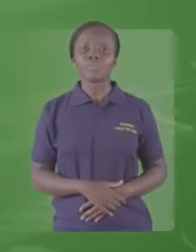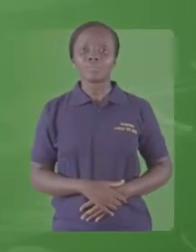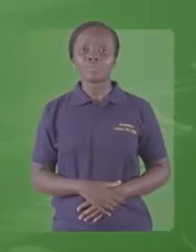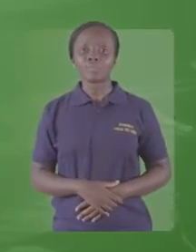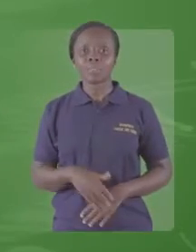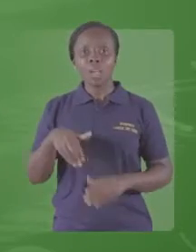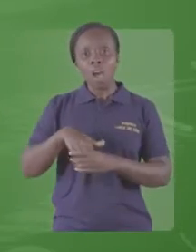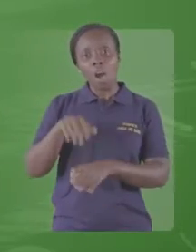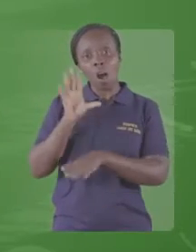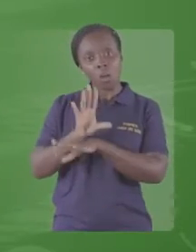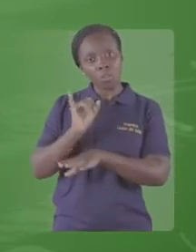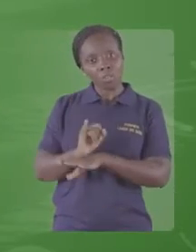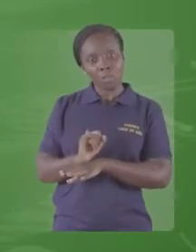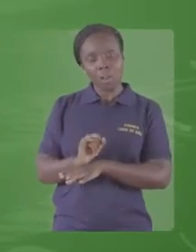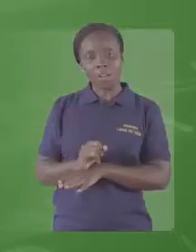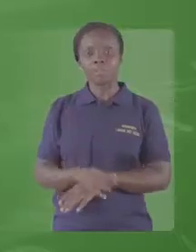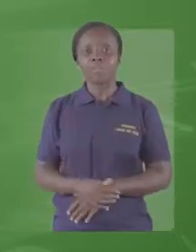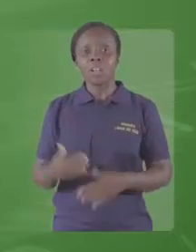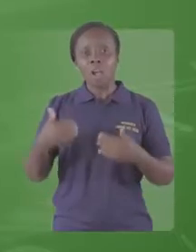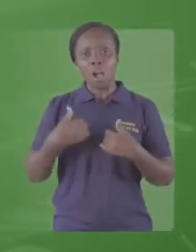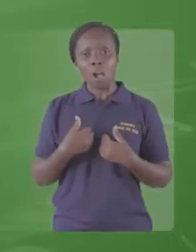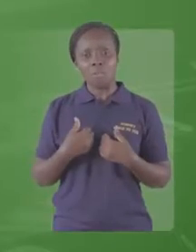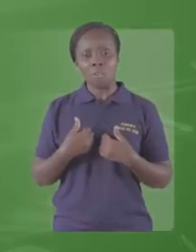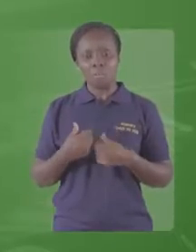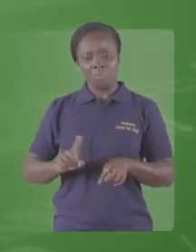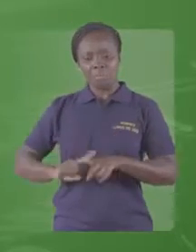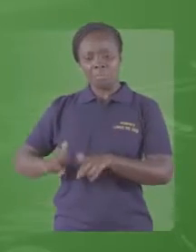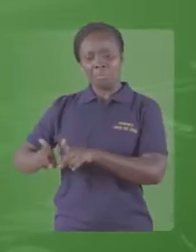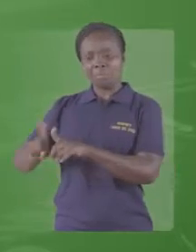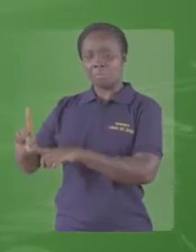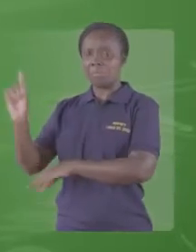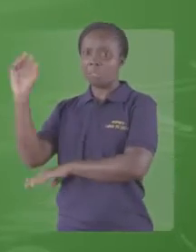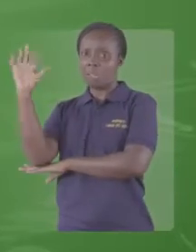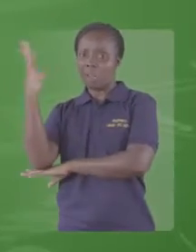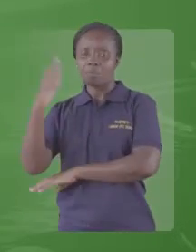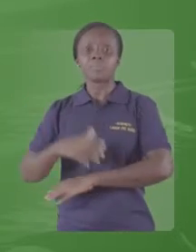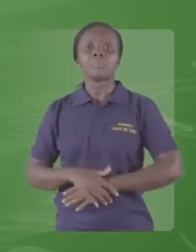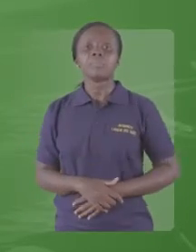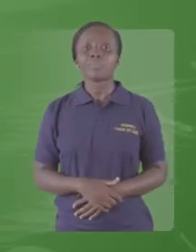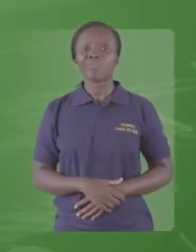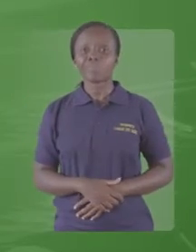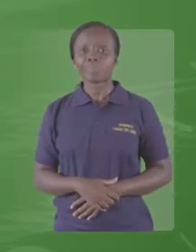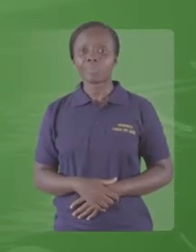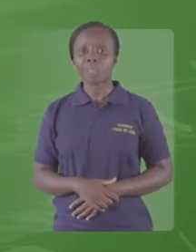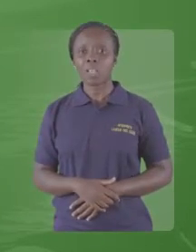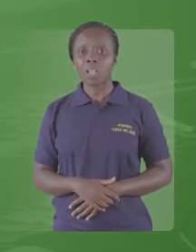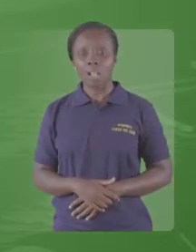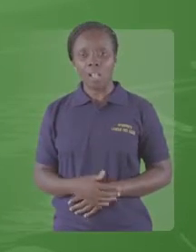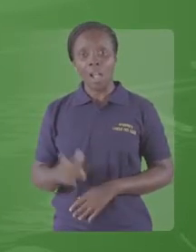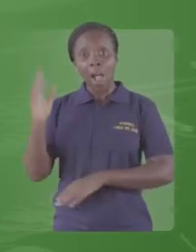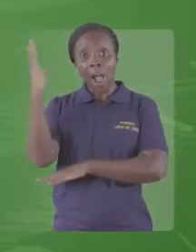En Côte d'Ivoire, il existe plusieurs essences d'arbres. Les plus